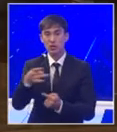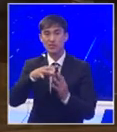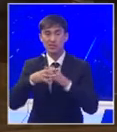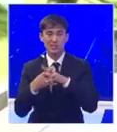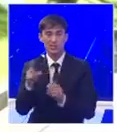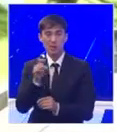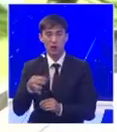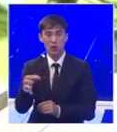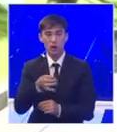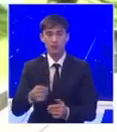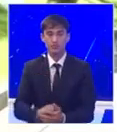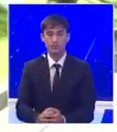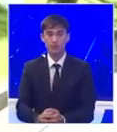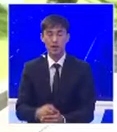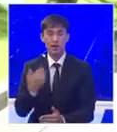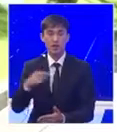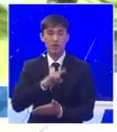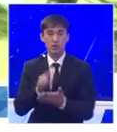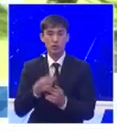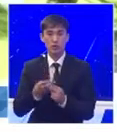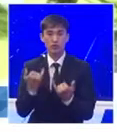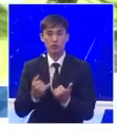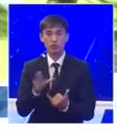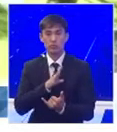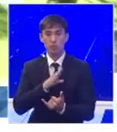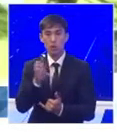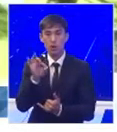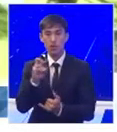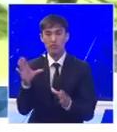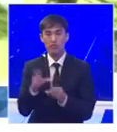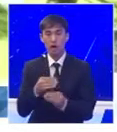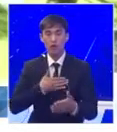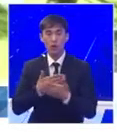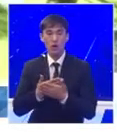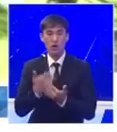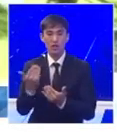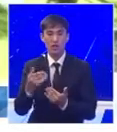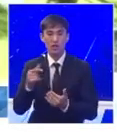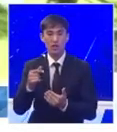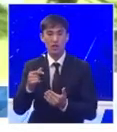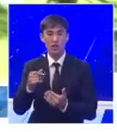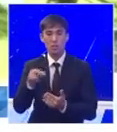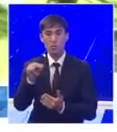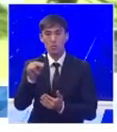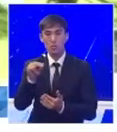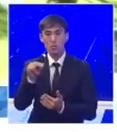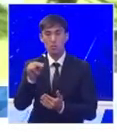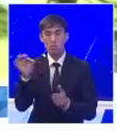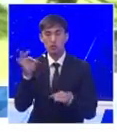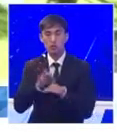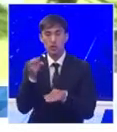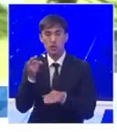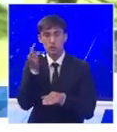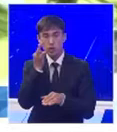сельских округах. Те вопросы, которые сегодня поднимались с господином Баталовым, они, конечно, актуальны не только для пчеловодства. Это вопросы и обучения, и вопросы